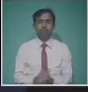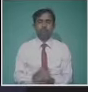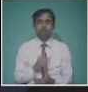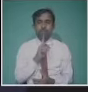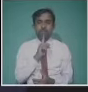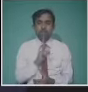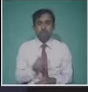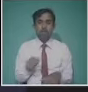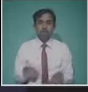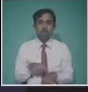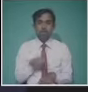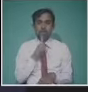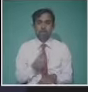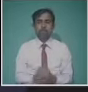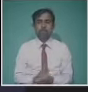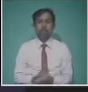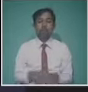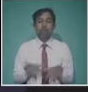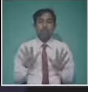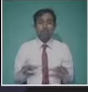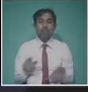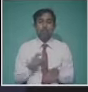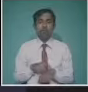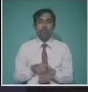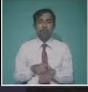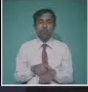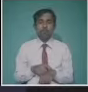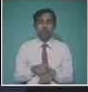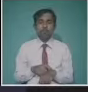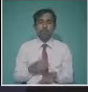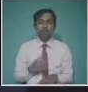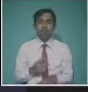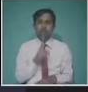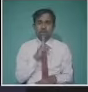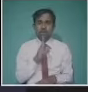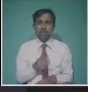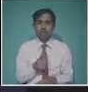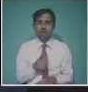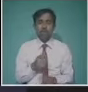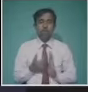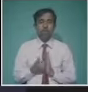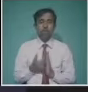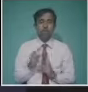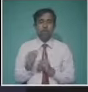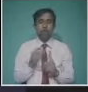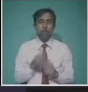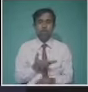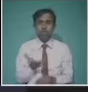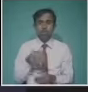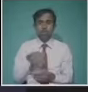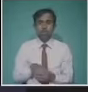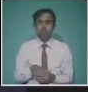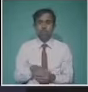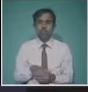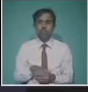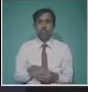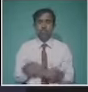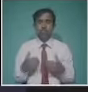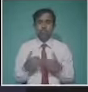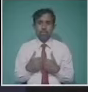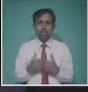විශේෂයෙන්ම මේ වෙලාවේදී මතක් කරනවා. අවසාන වශයෙන් ගරු සභාපතිතුමනි අපි ඉල්ලීමක් කරනවා මේ උත්තරීතර පාර්ලිමේන්තුව තුල අපි